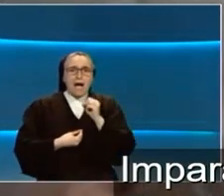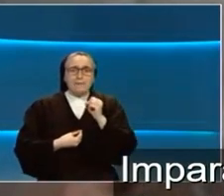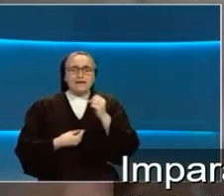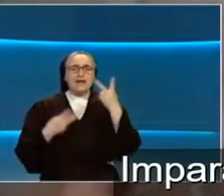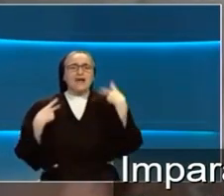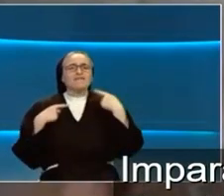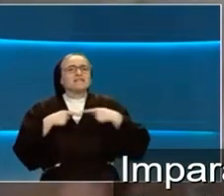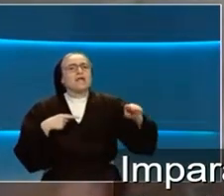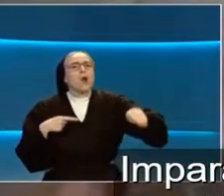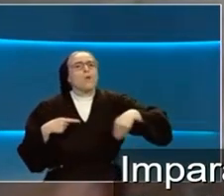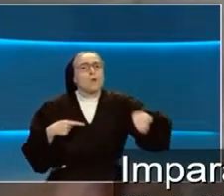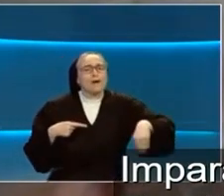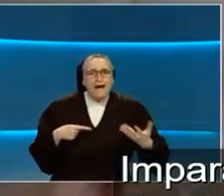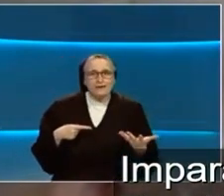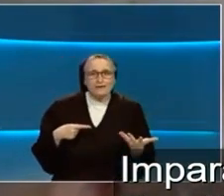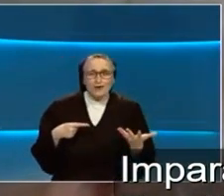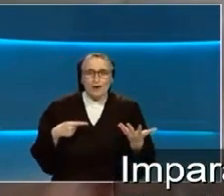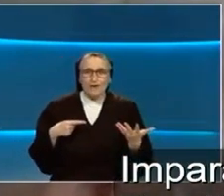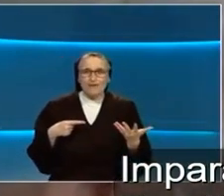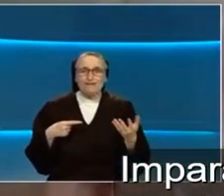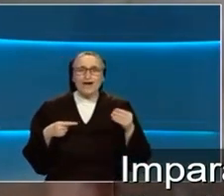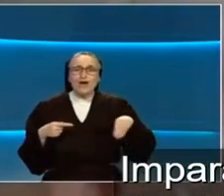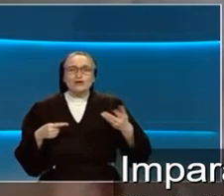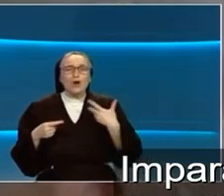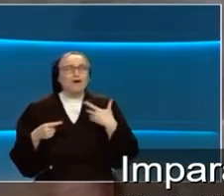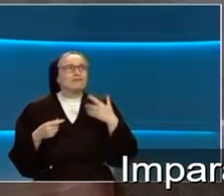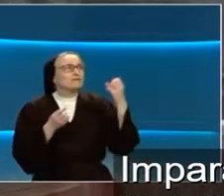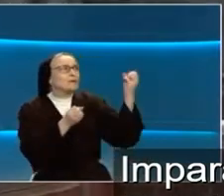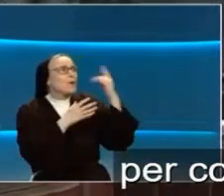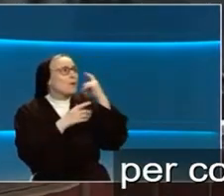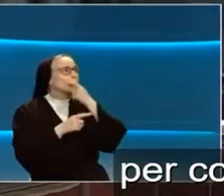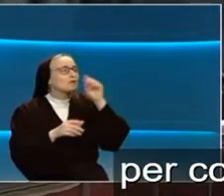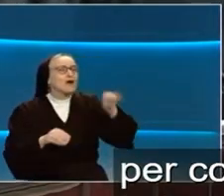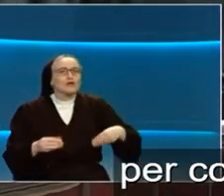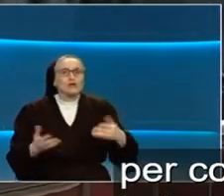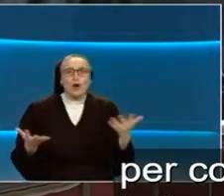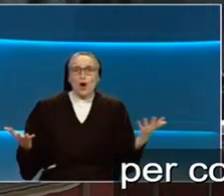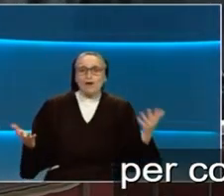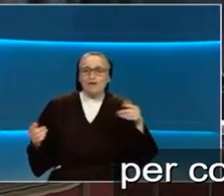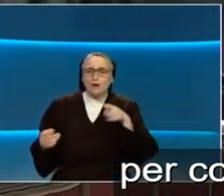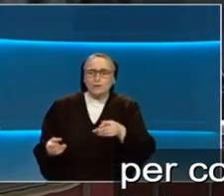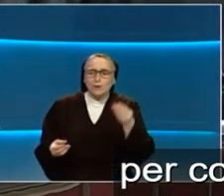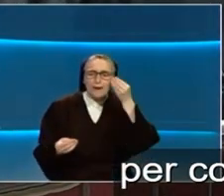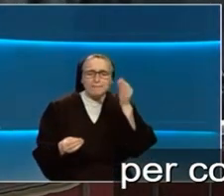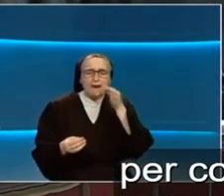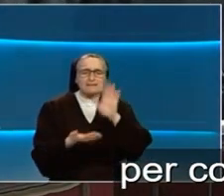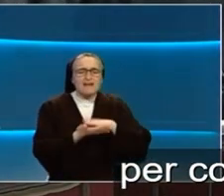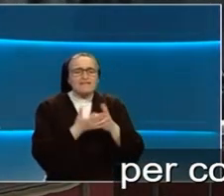la longevità e la vita, dov'è la luce degli occhi e la pace.